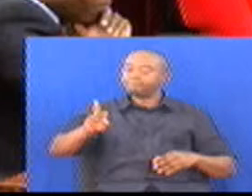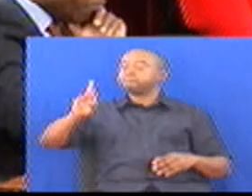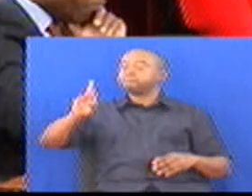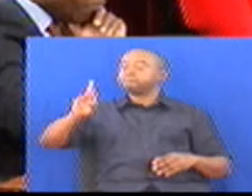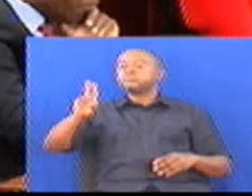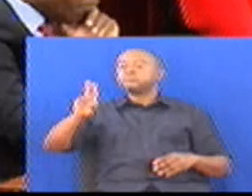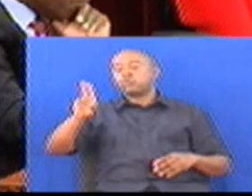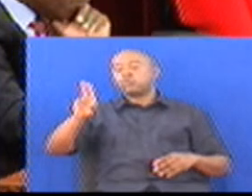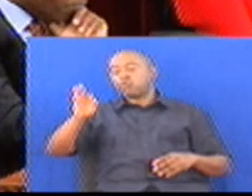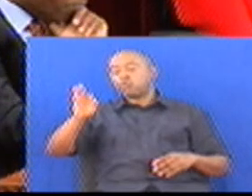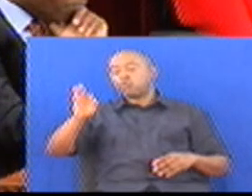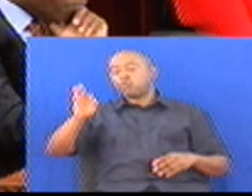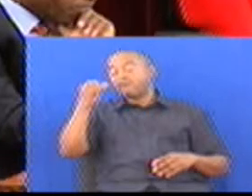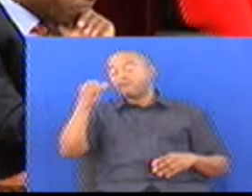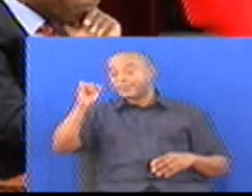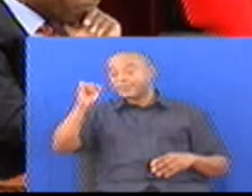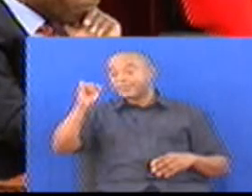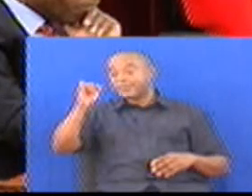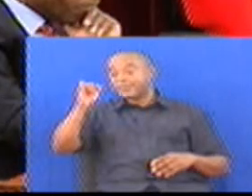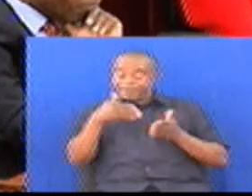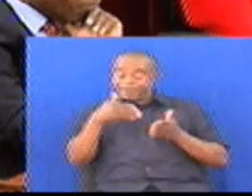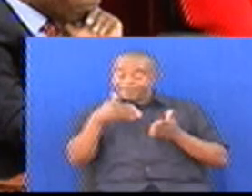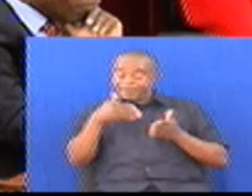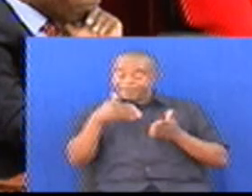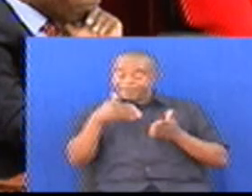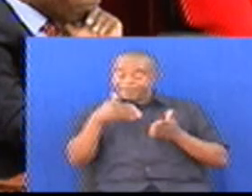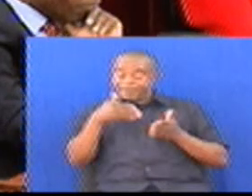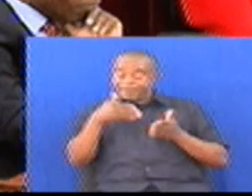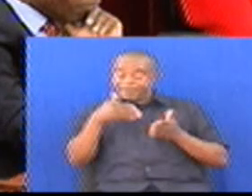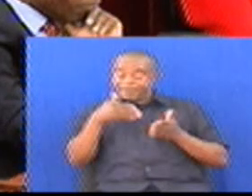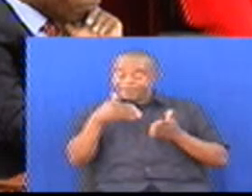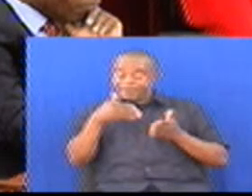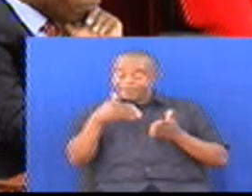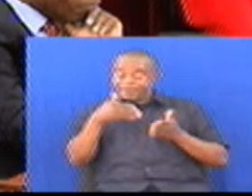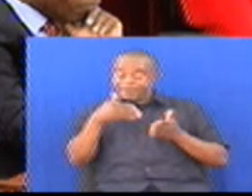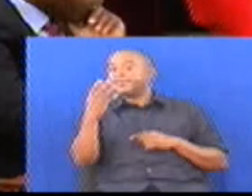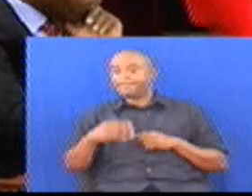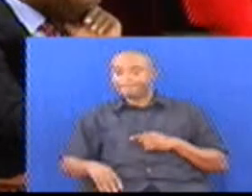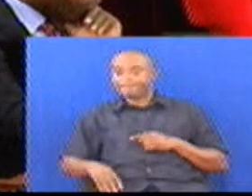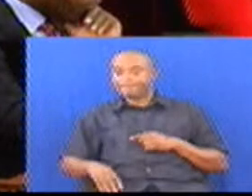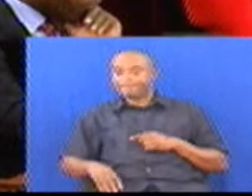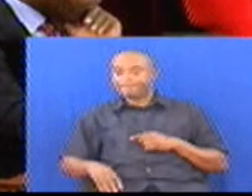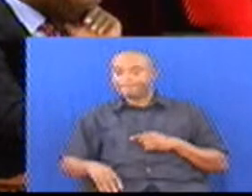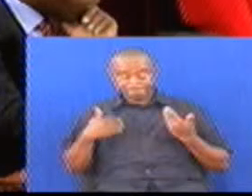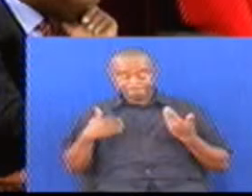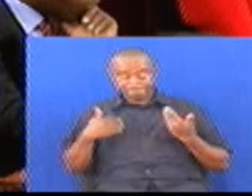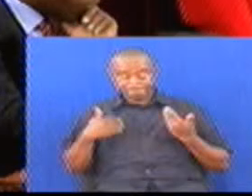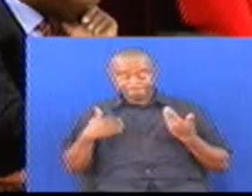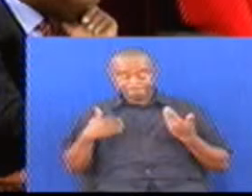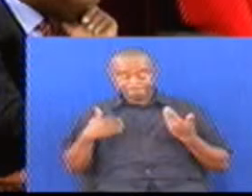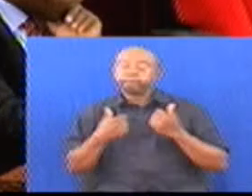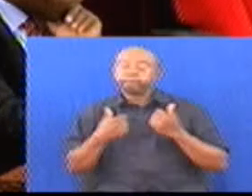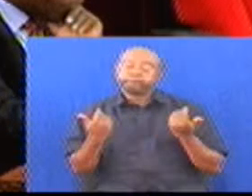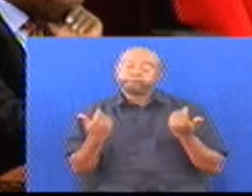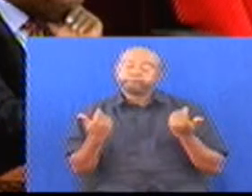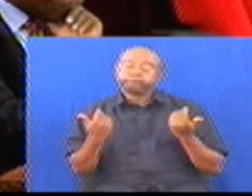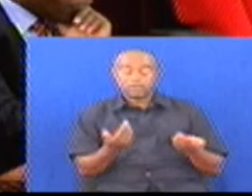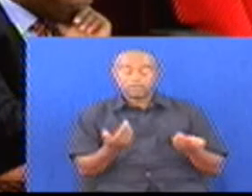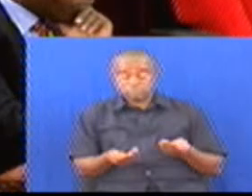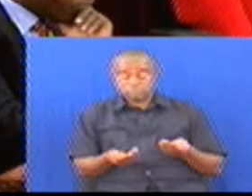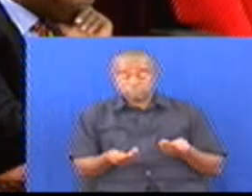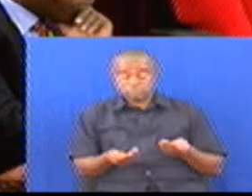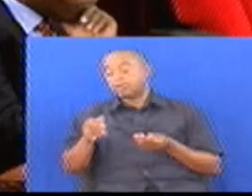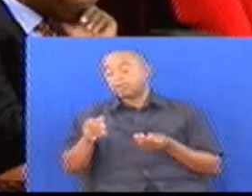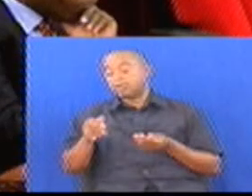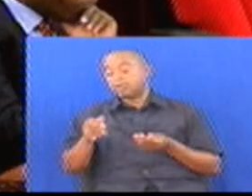sasa umegharimu shilingi trilioni 1.42. Kuendelea na ujenzi wa miradi ya kufua umeme Kinyerezi